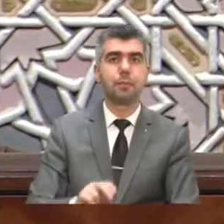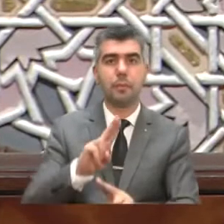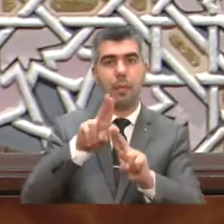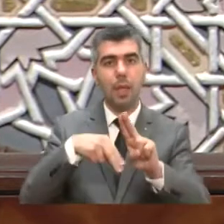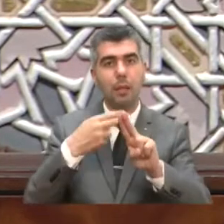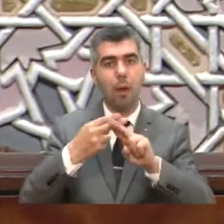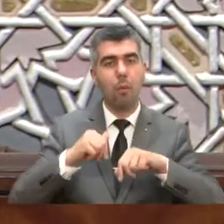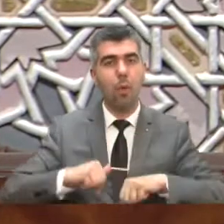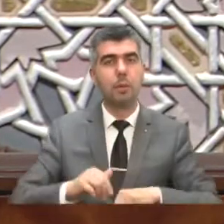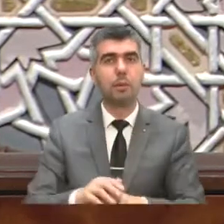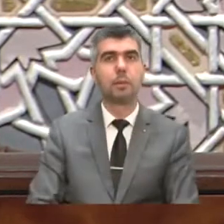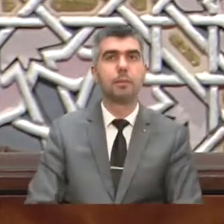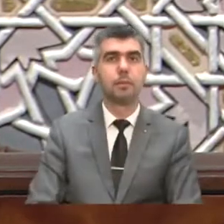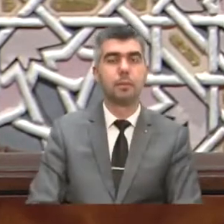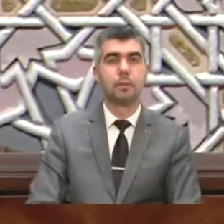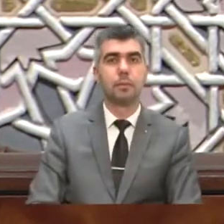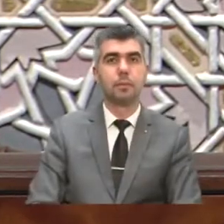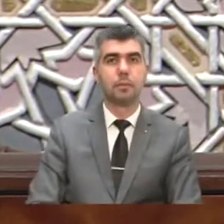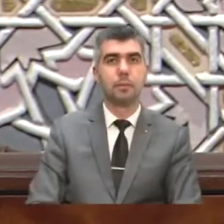الوزير.